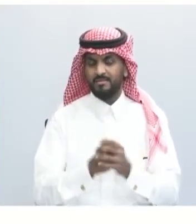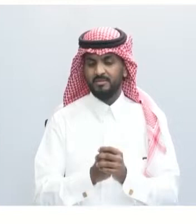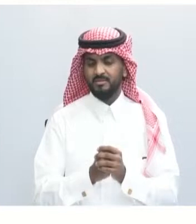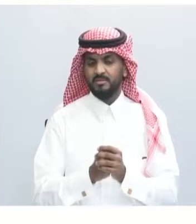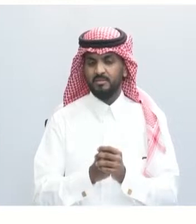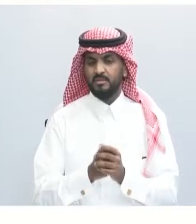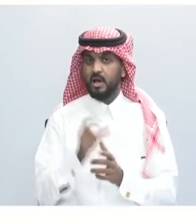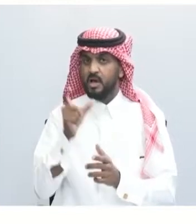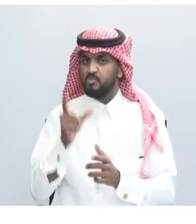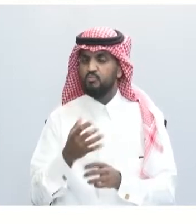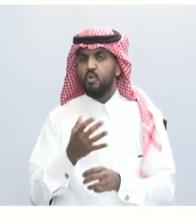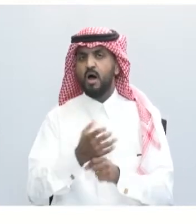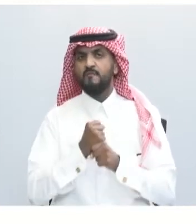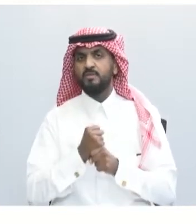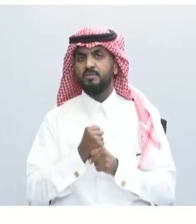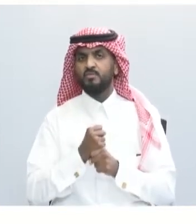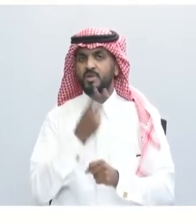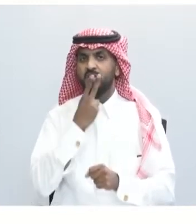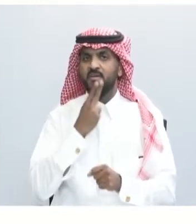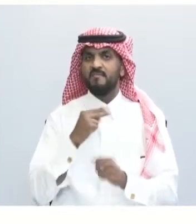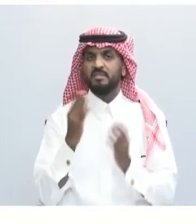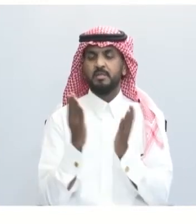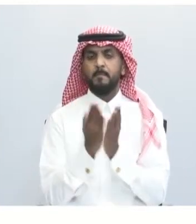نحافظ على نظافه المدرسه